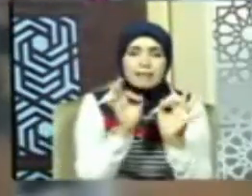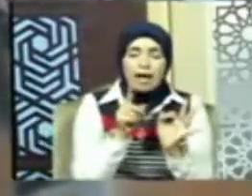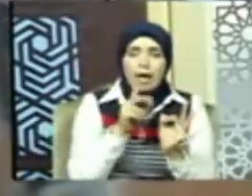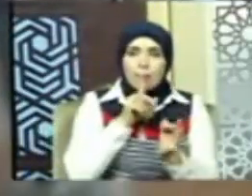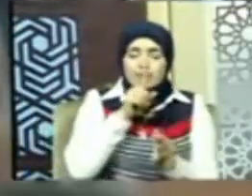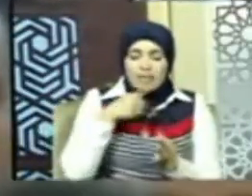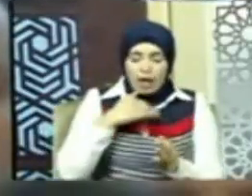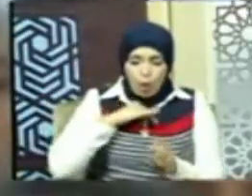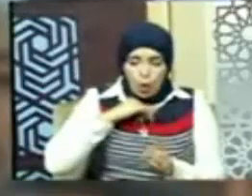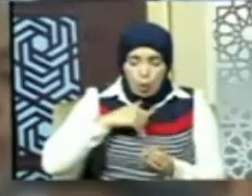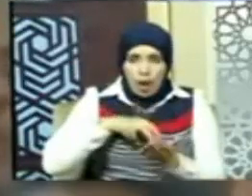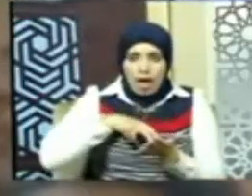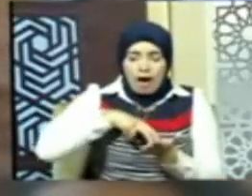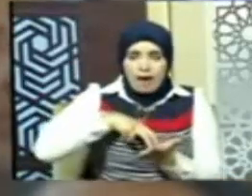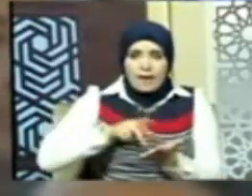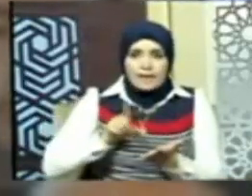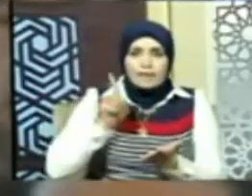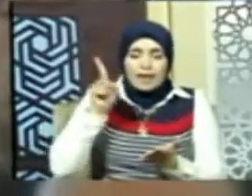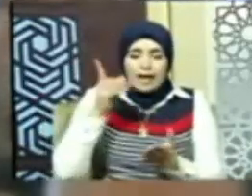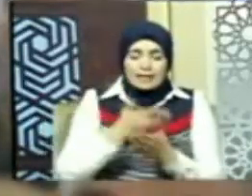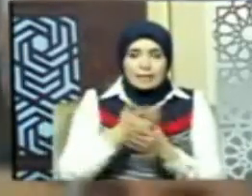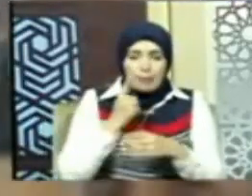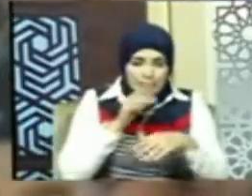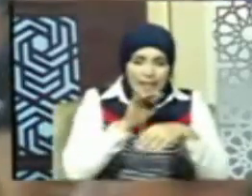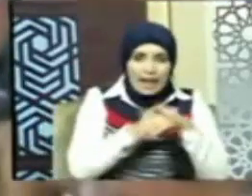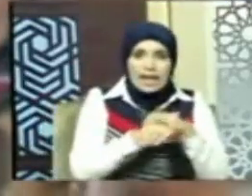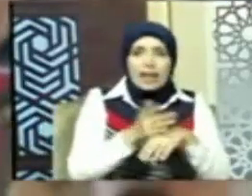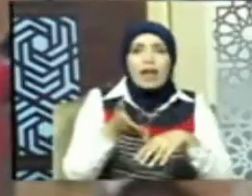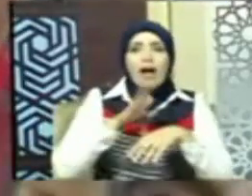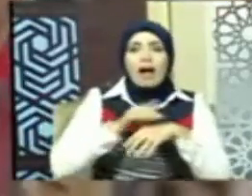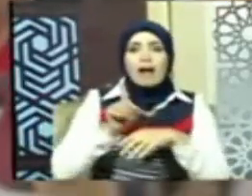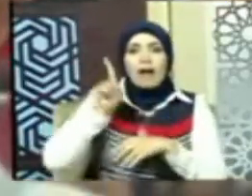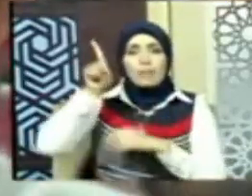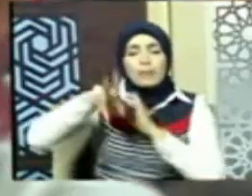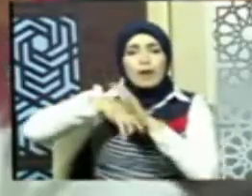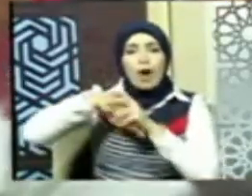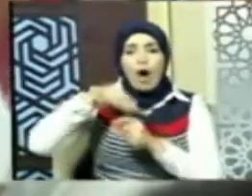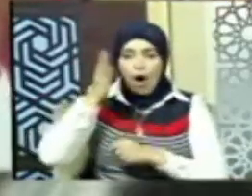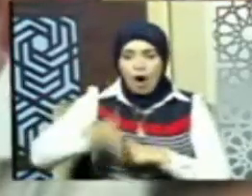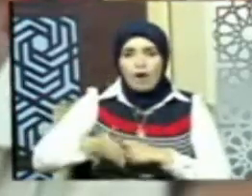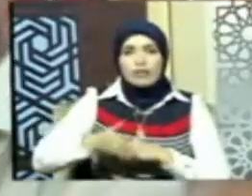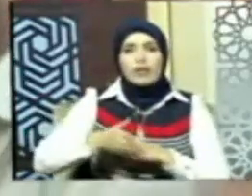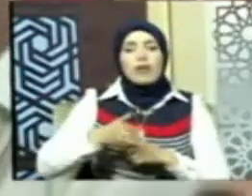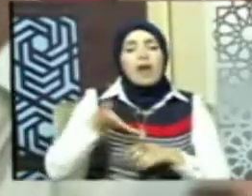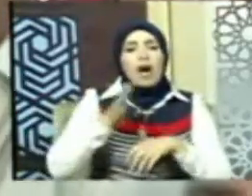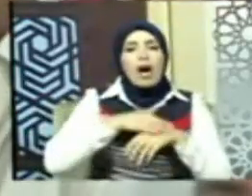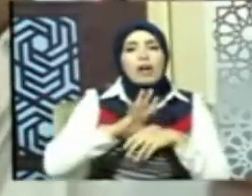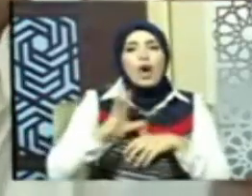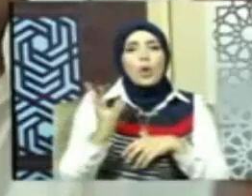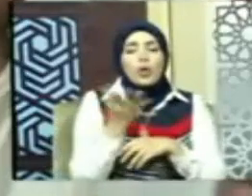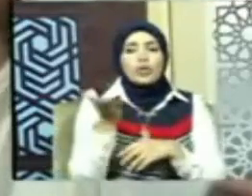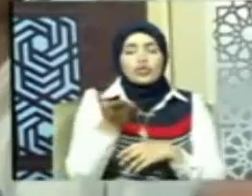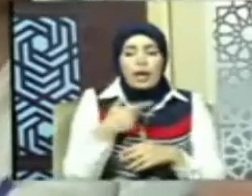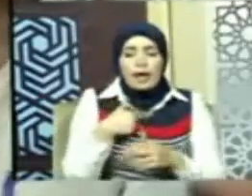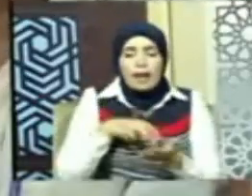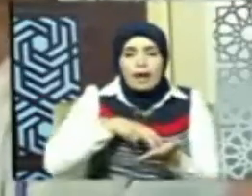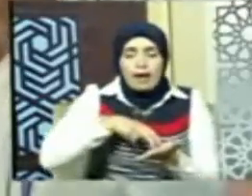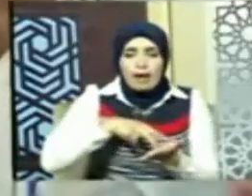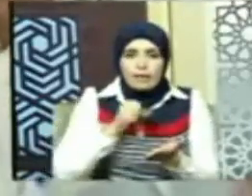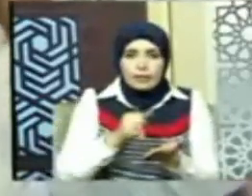إيمانا لوقوفه على دلائل قدرة الله، حيث يقول الحق سبحانه